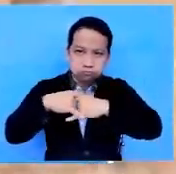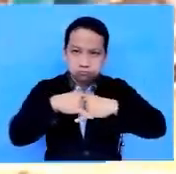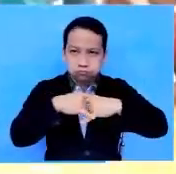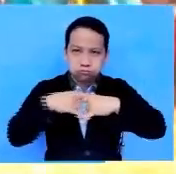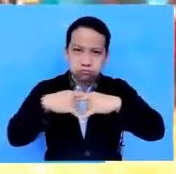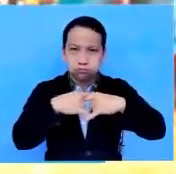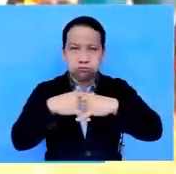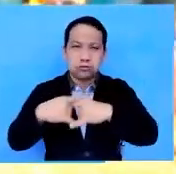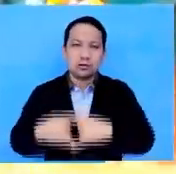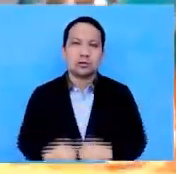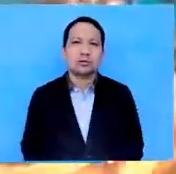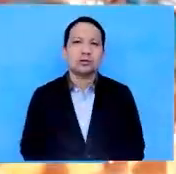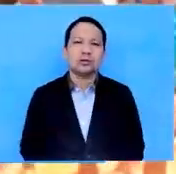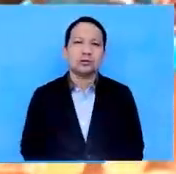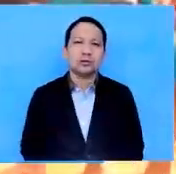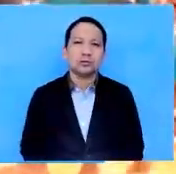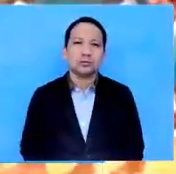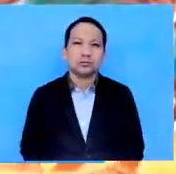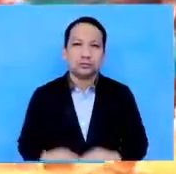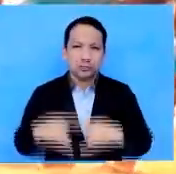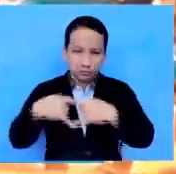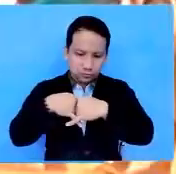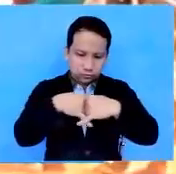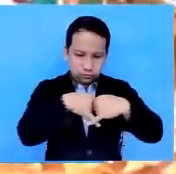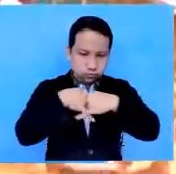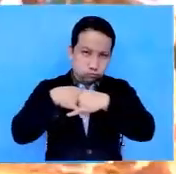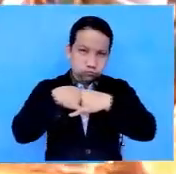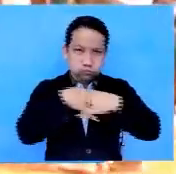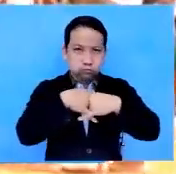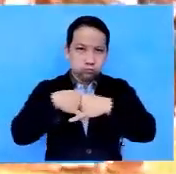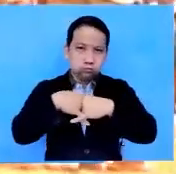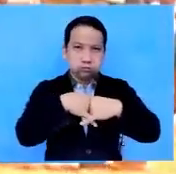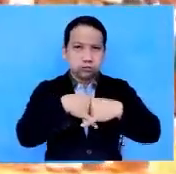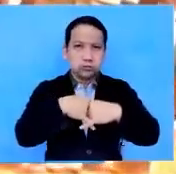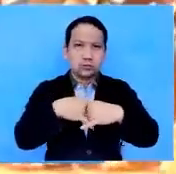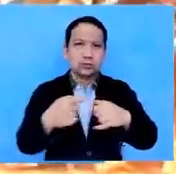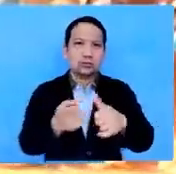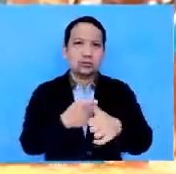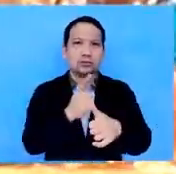pinagsasabong at angang umatras ang kalabaw talo